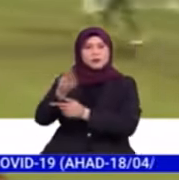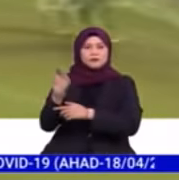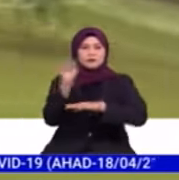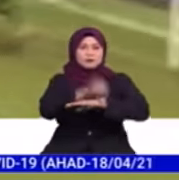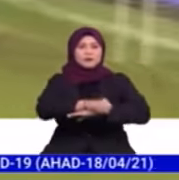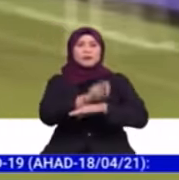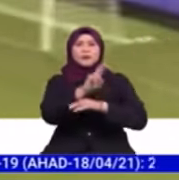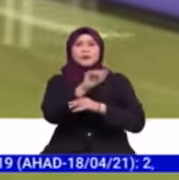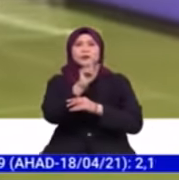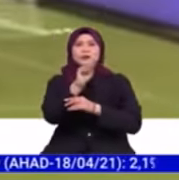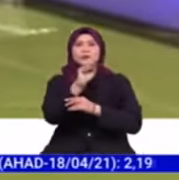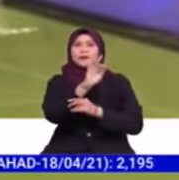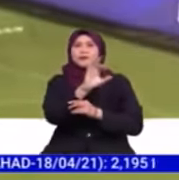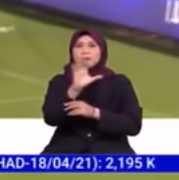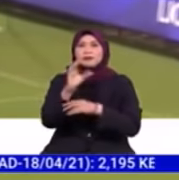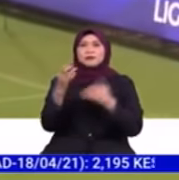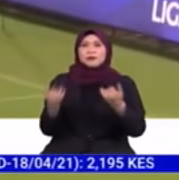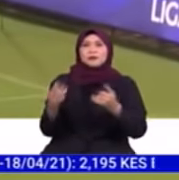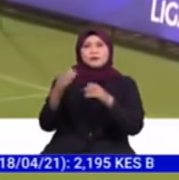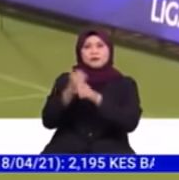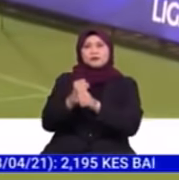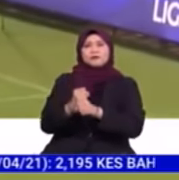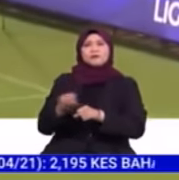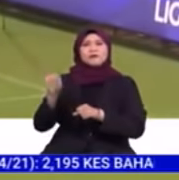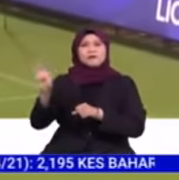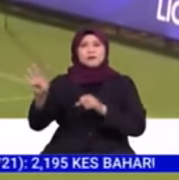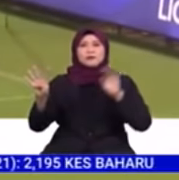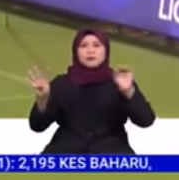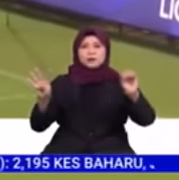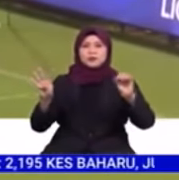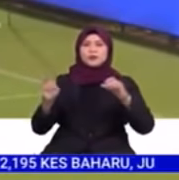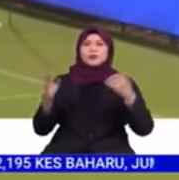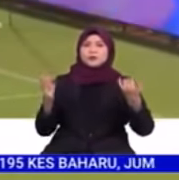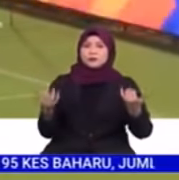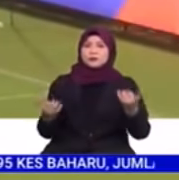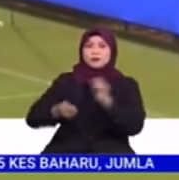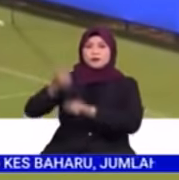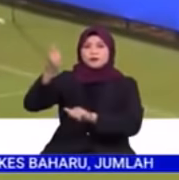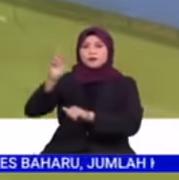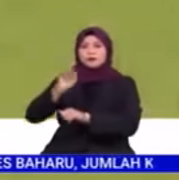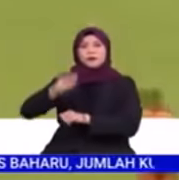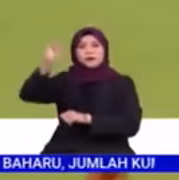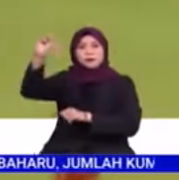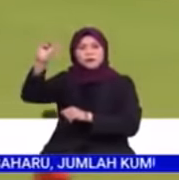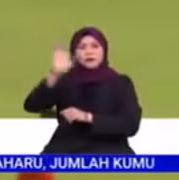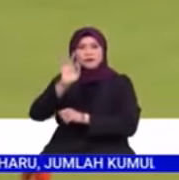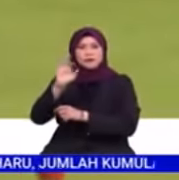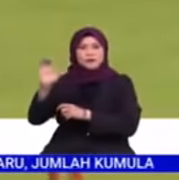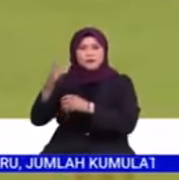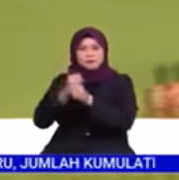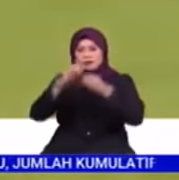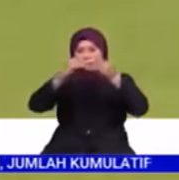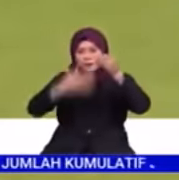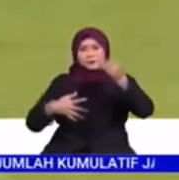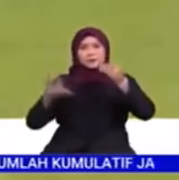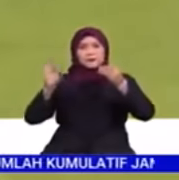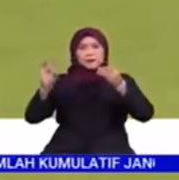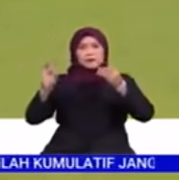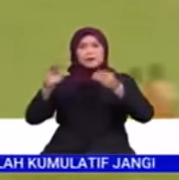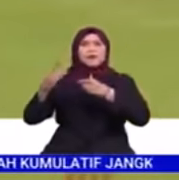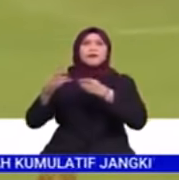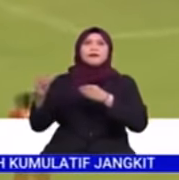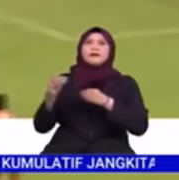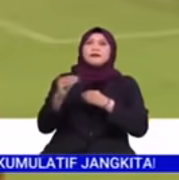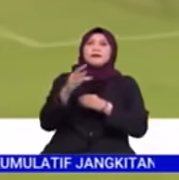ynvc dengan keputusan 40 kemenangan tersebut membolehkan nasabah FC berada di tangki kelapa di Liga Super dengan